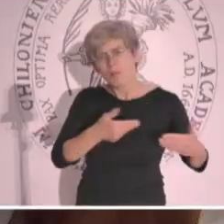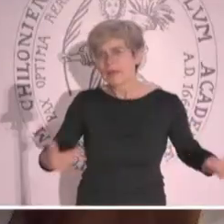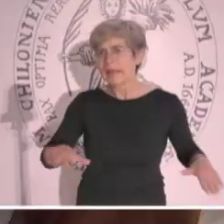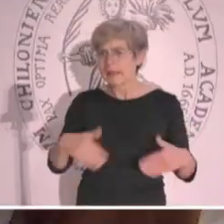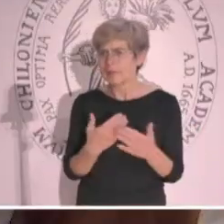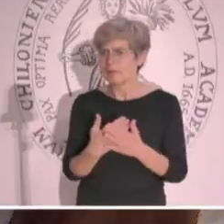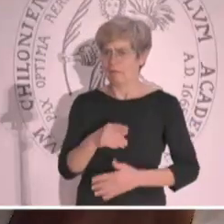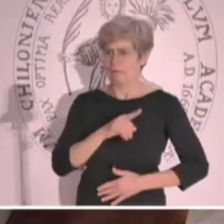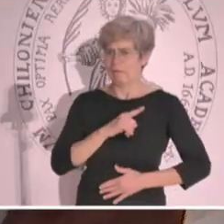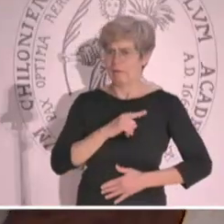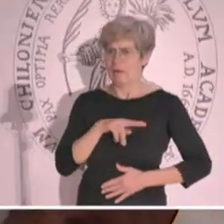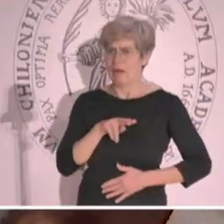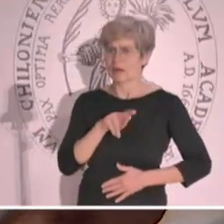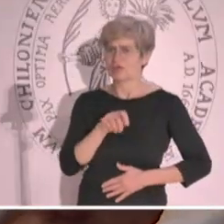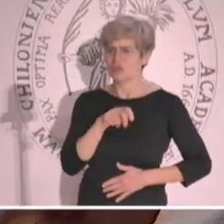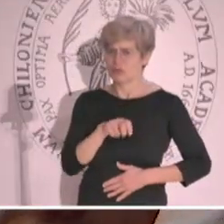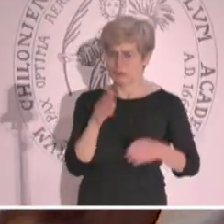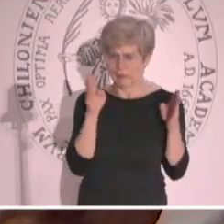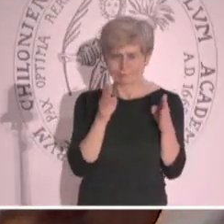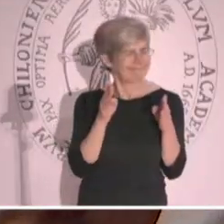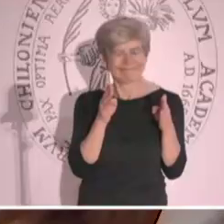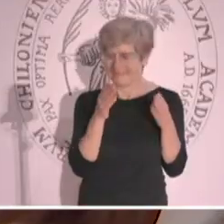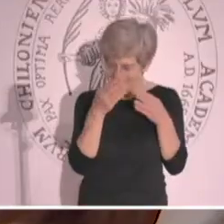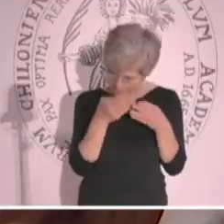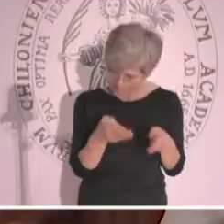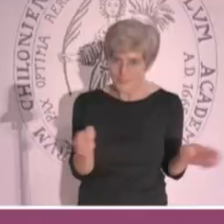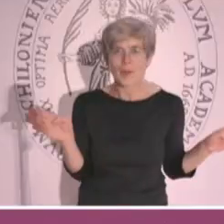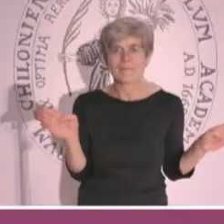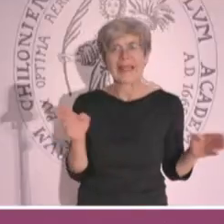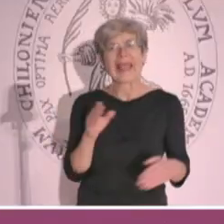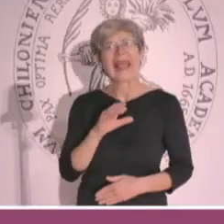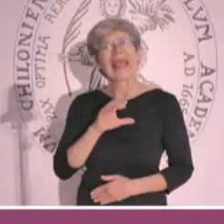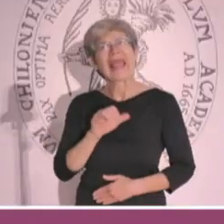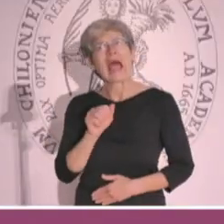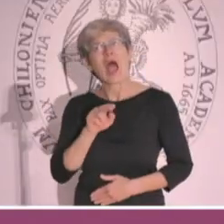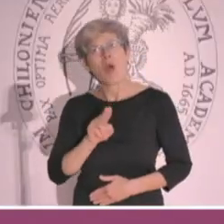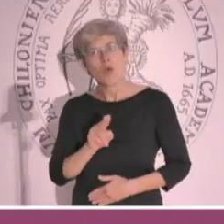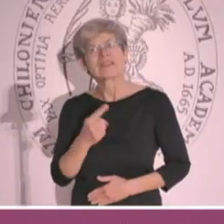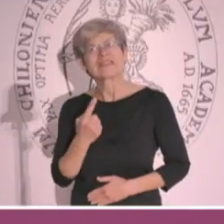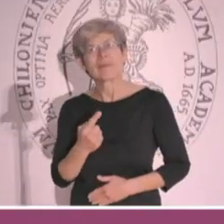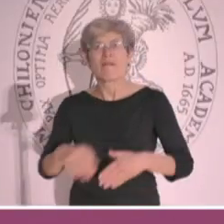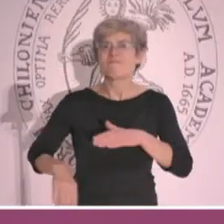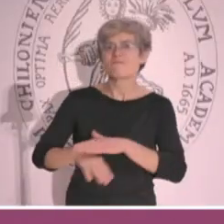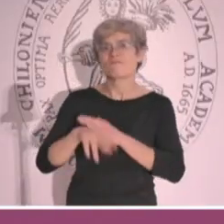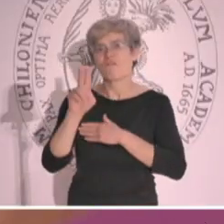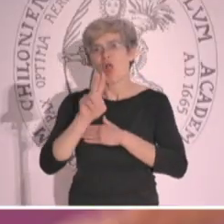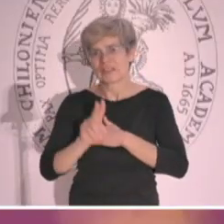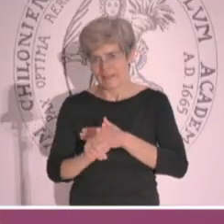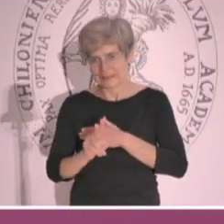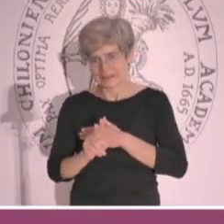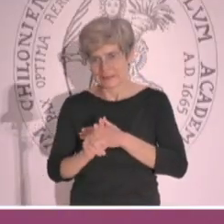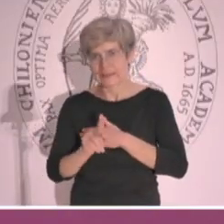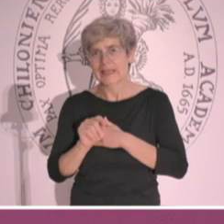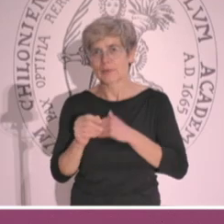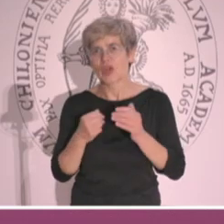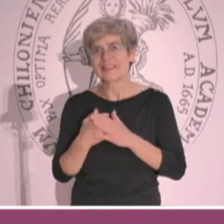Tellerrand. Denn die Christian-Albrechts-Universität ist eine Volluniversität mit 8 Fakultäten und einem breiten Spektrum